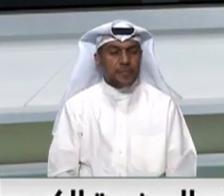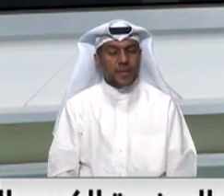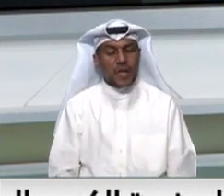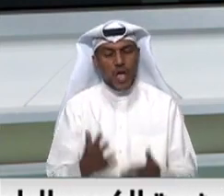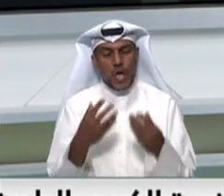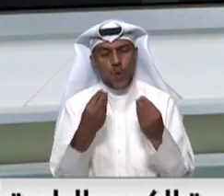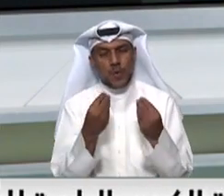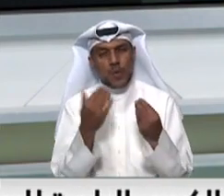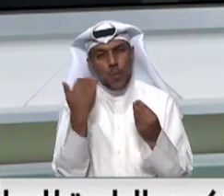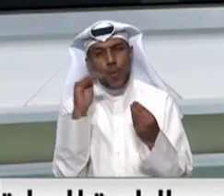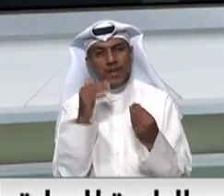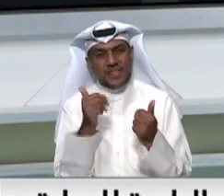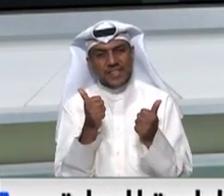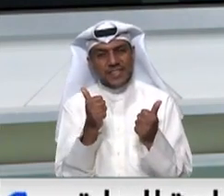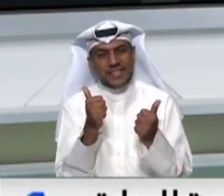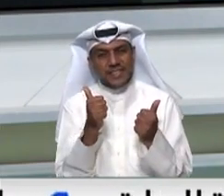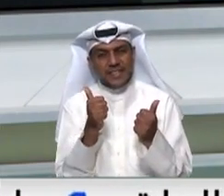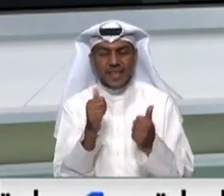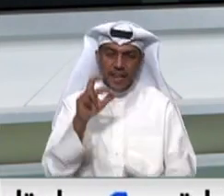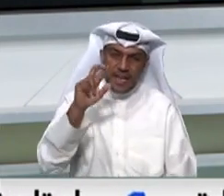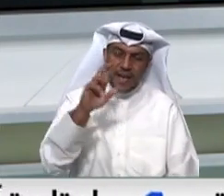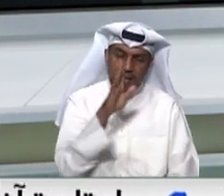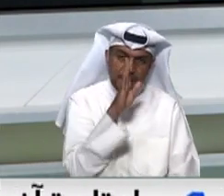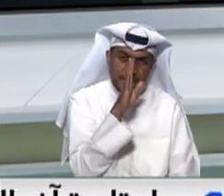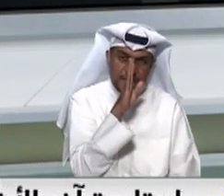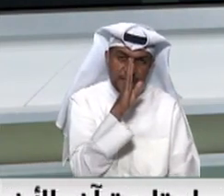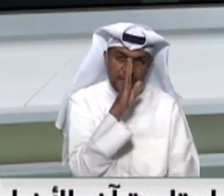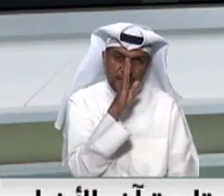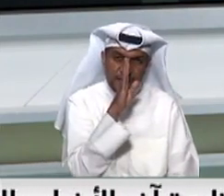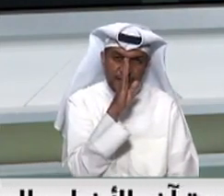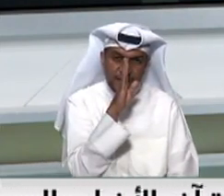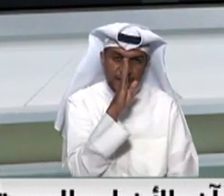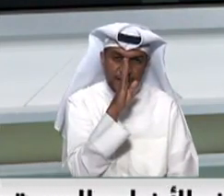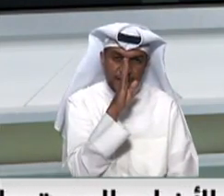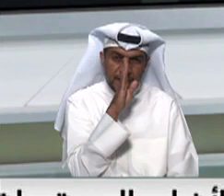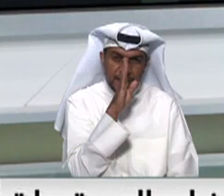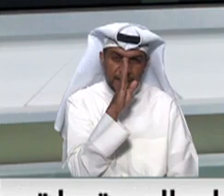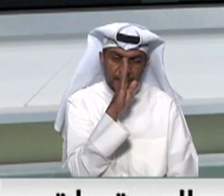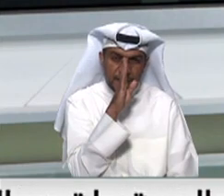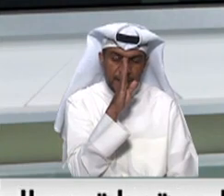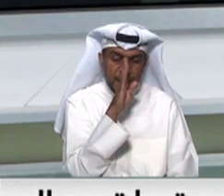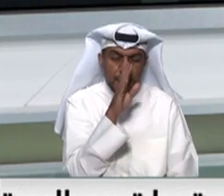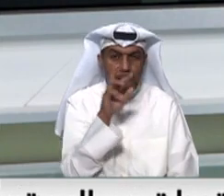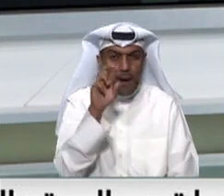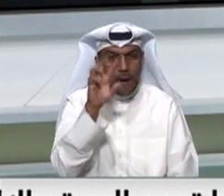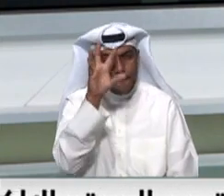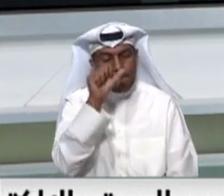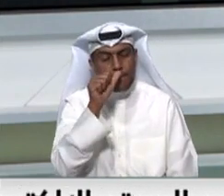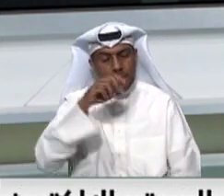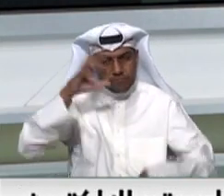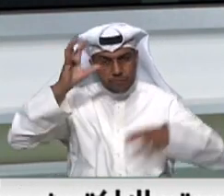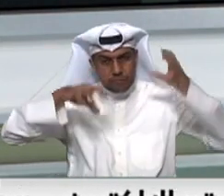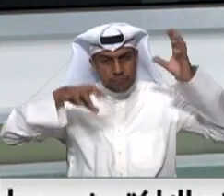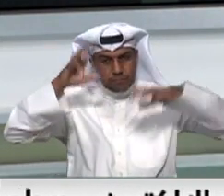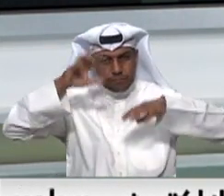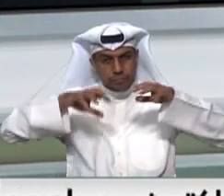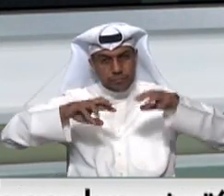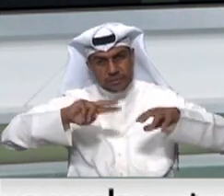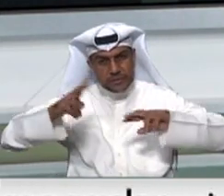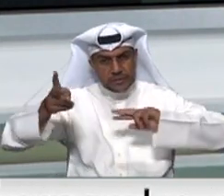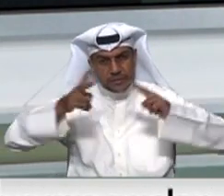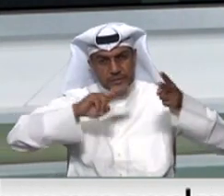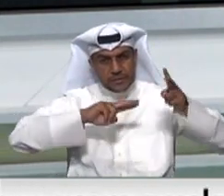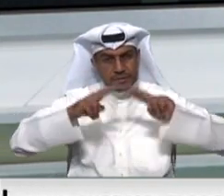معتدل ومتوسط يأثر على البلاد يوم الأحد والاثنين، يبدأ ويانا من مساء يوم الأحد أمطار خفيفة متفرقة تتعمق